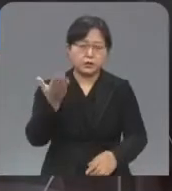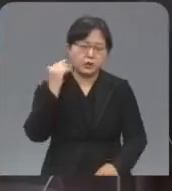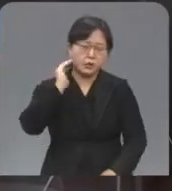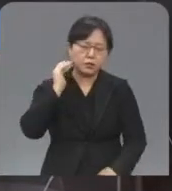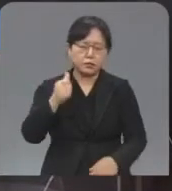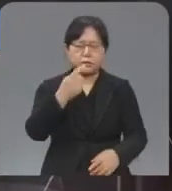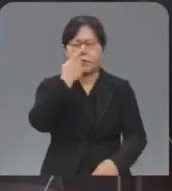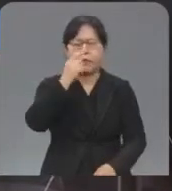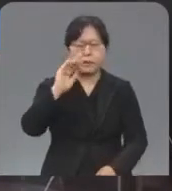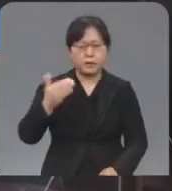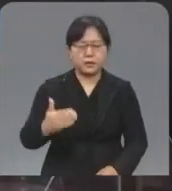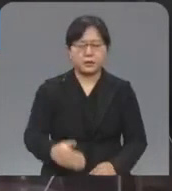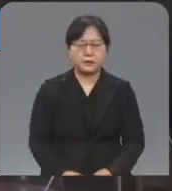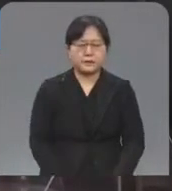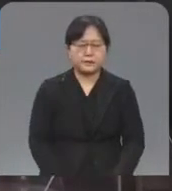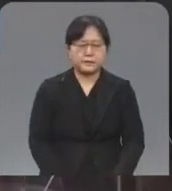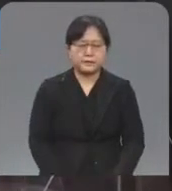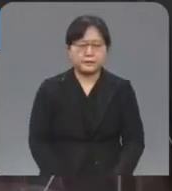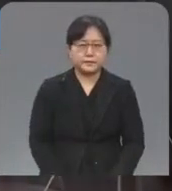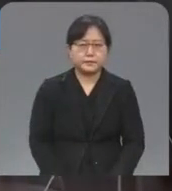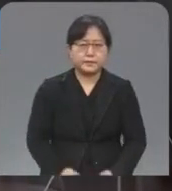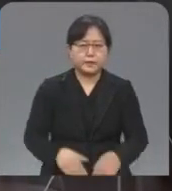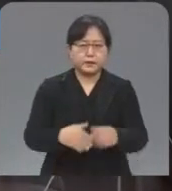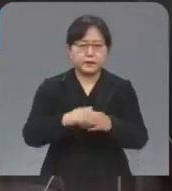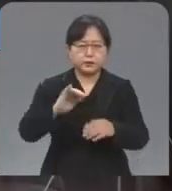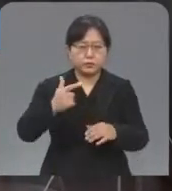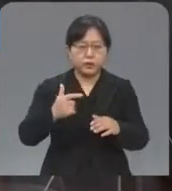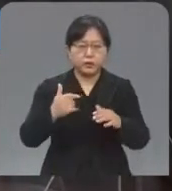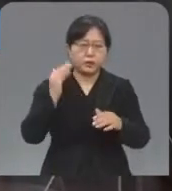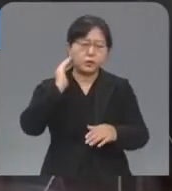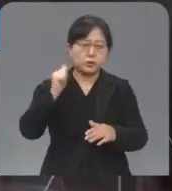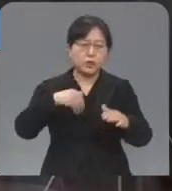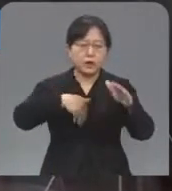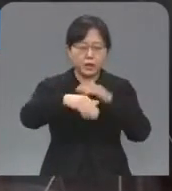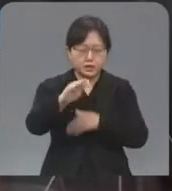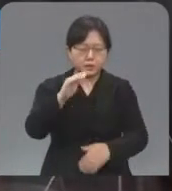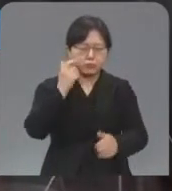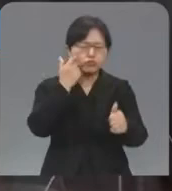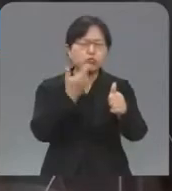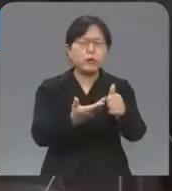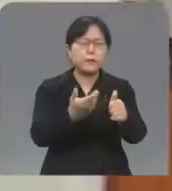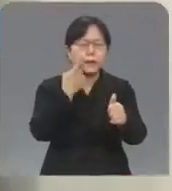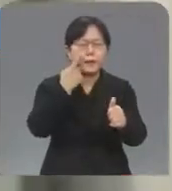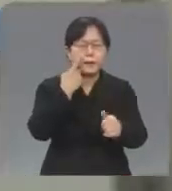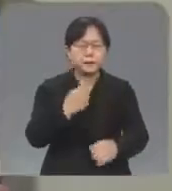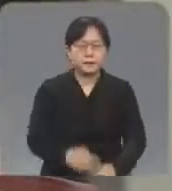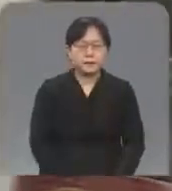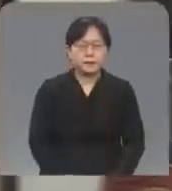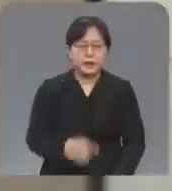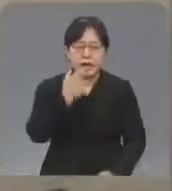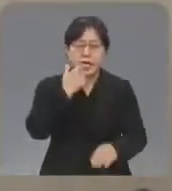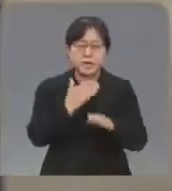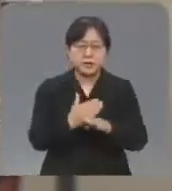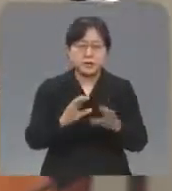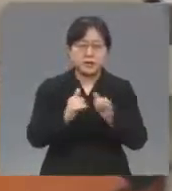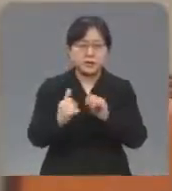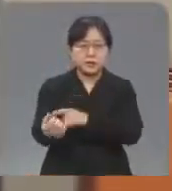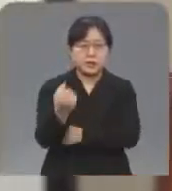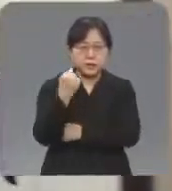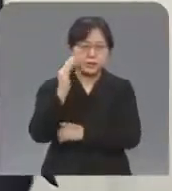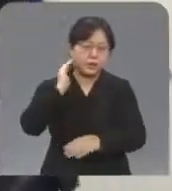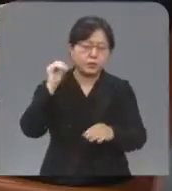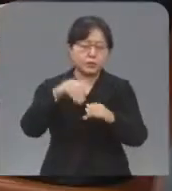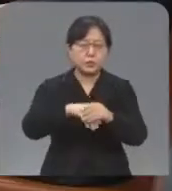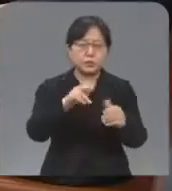대통령한테 배웠으면 좋겠습니다. 전두환 전 대통령한테 가서 좀 물어봤으면 좋겠어요. 민주당은 국민의힘 대선